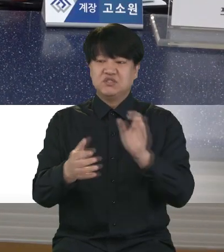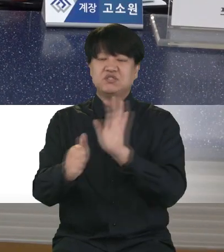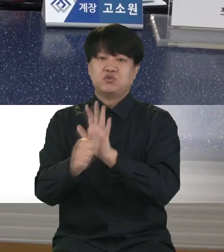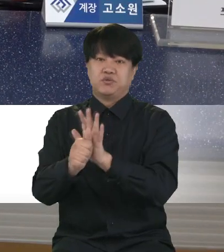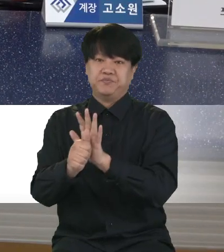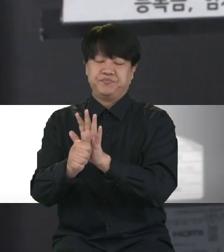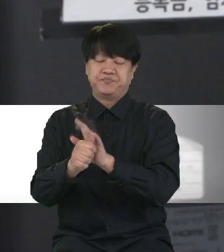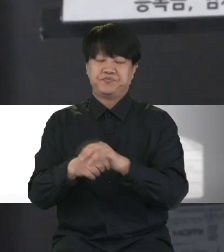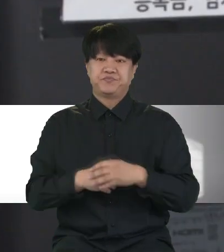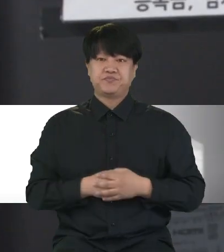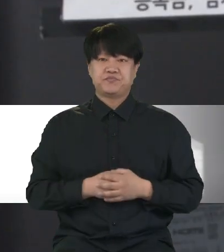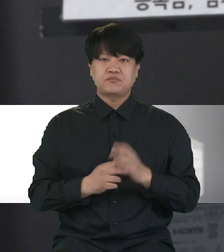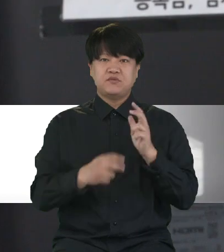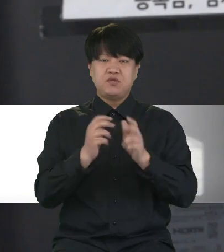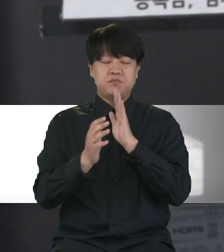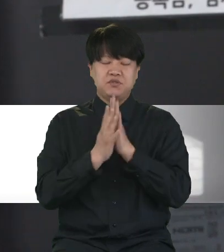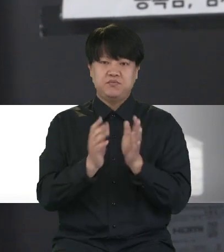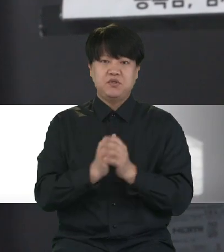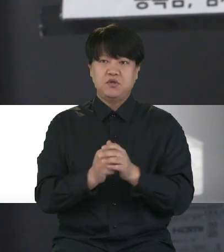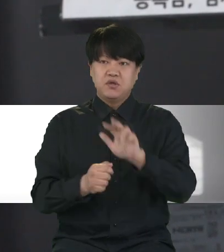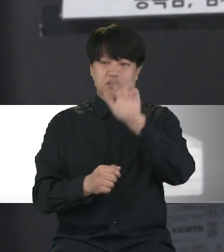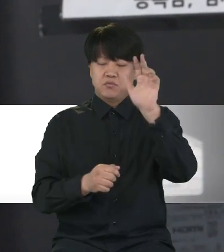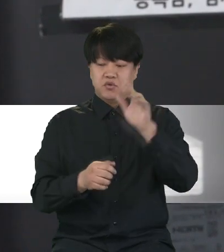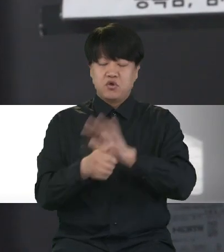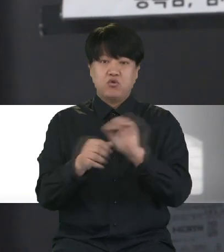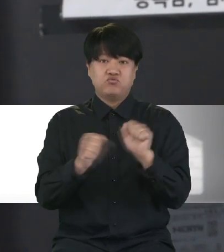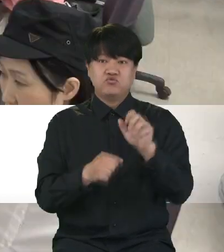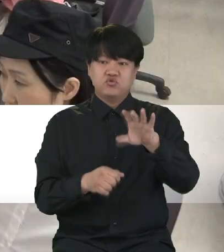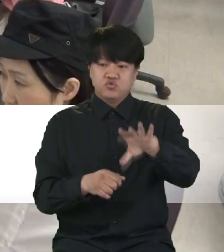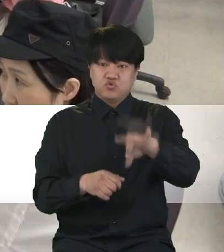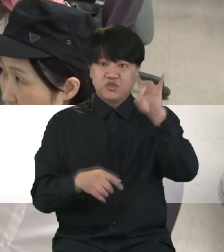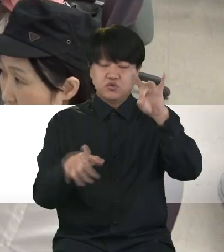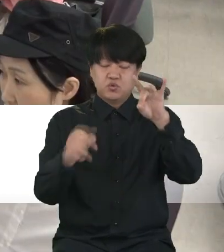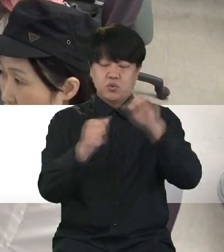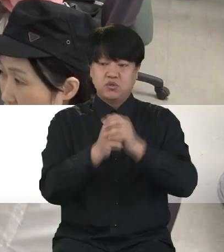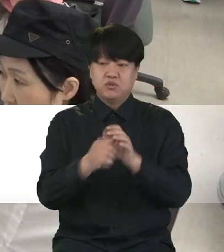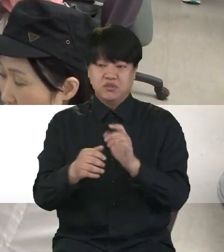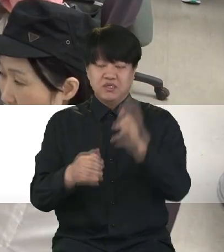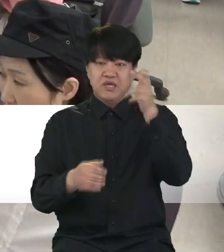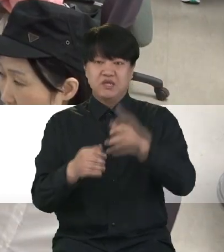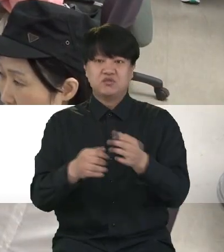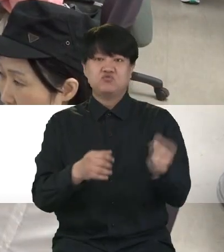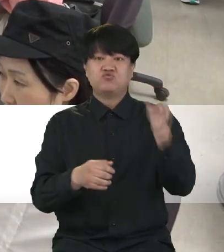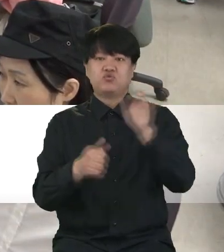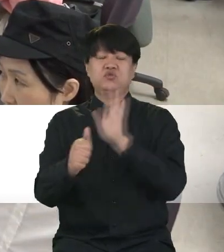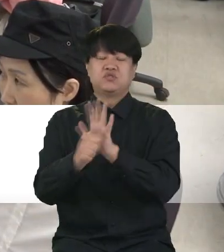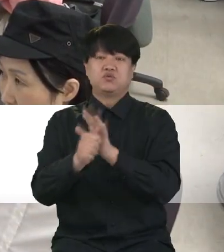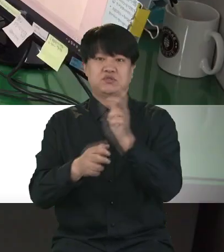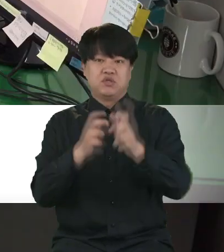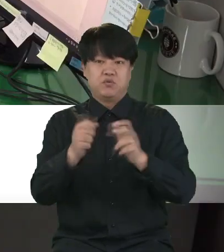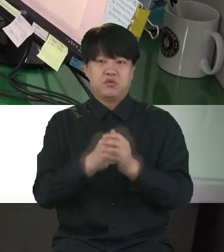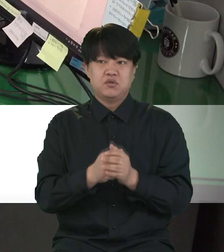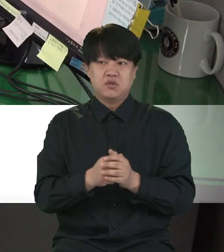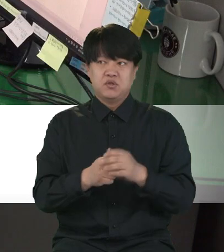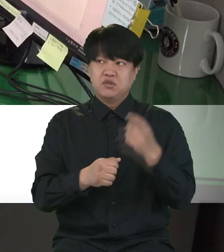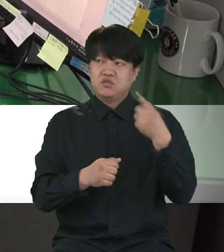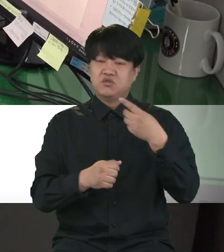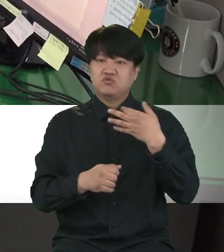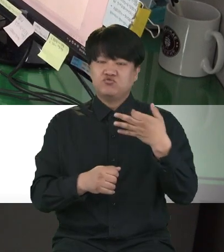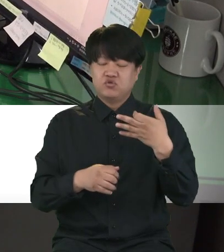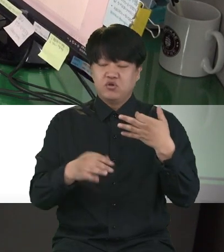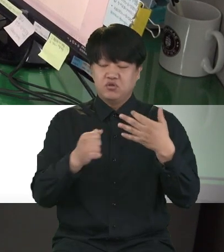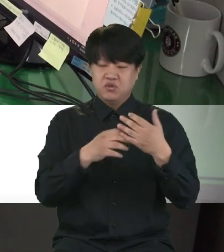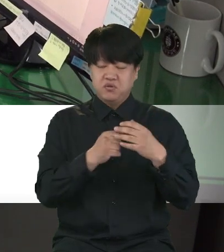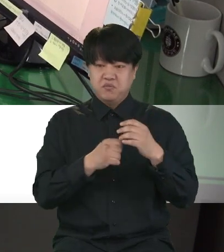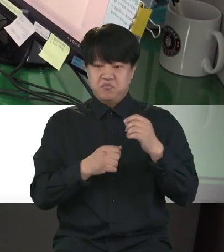9일 부터 시행 하고 있습니다 경북 최초로 시행되는 소상공인 카드 스스로 지원사업은 2019년 매출액 1억